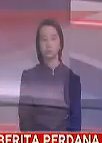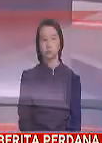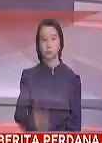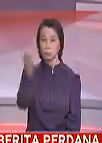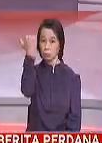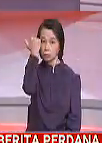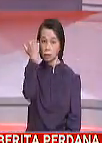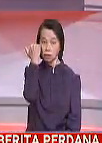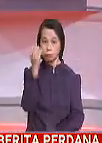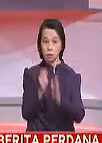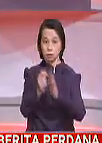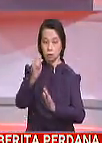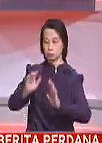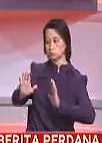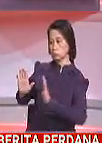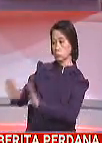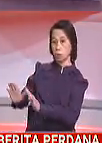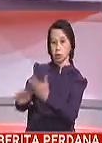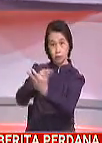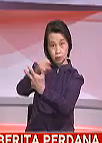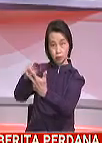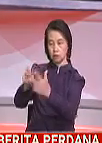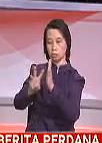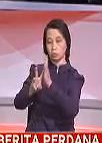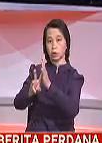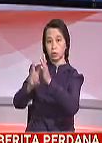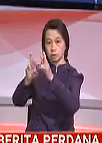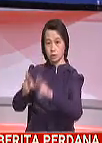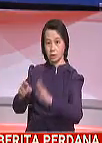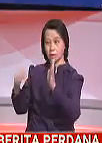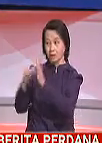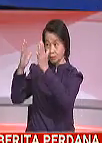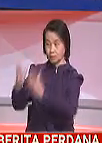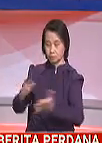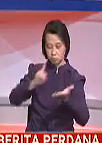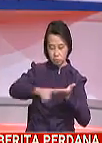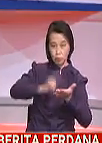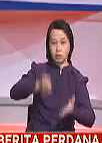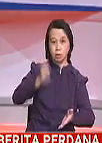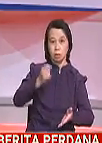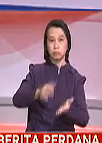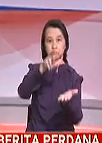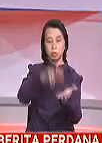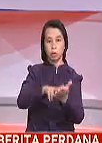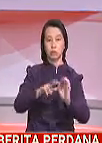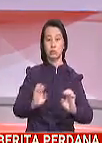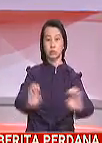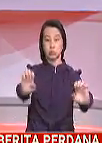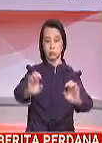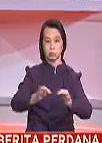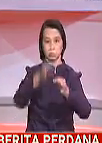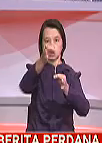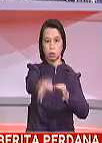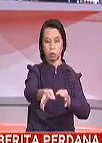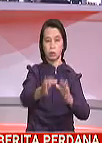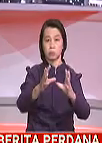Mahkamah Tinggi Kuala Lumpur menolak permohonan tiga wakil rakyat pembangkang bagi semakan kehakiman terhadap pengisytiharan darurat menangguhkan